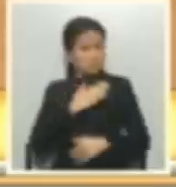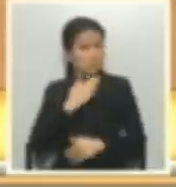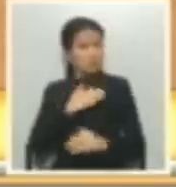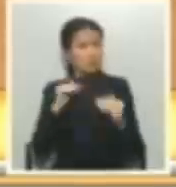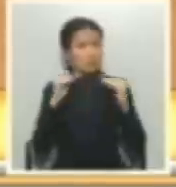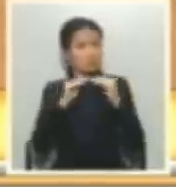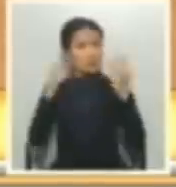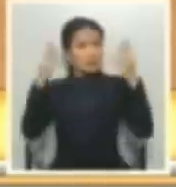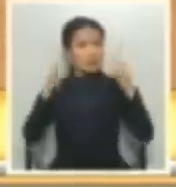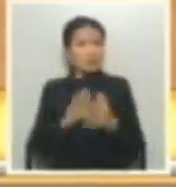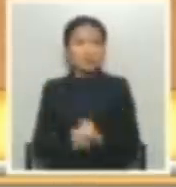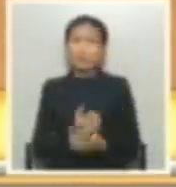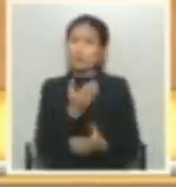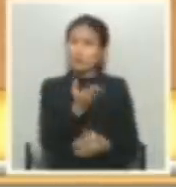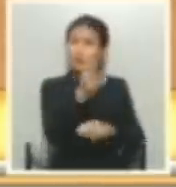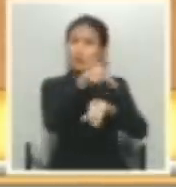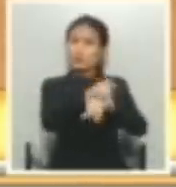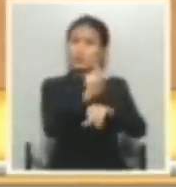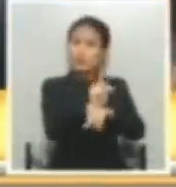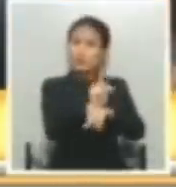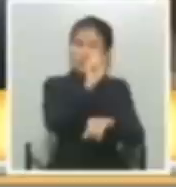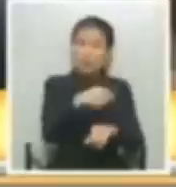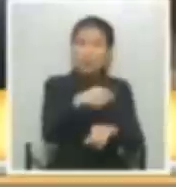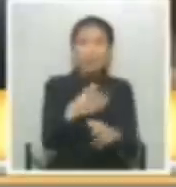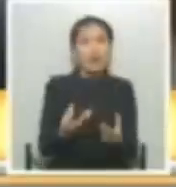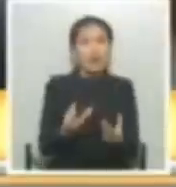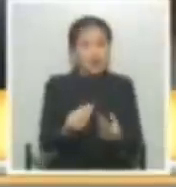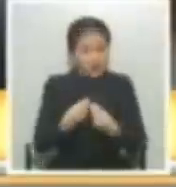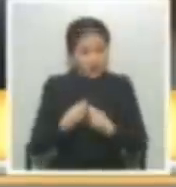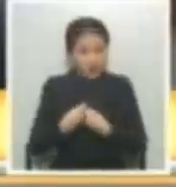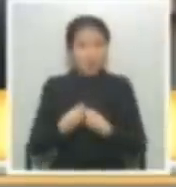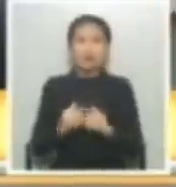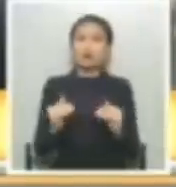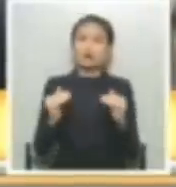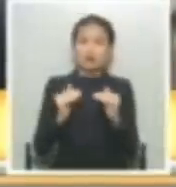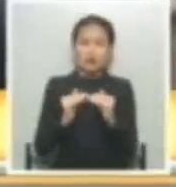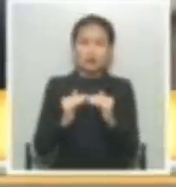ในที่ประชุมท่านต้องให้ความเป็นธรรมกับทุกคนด้วย